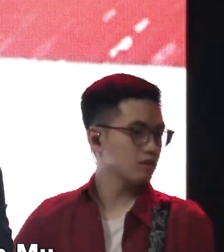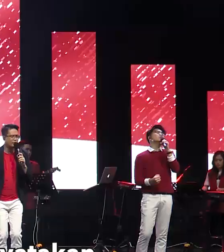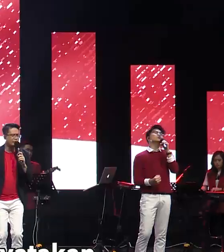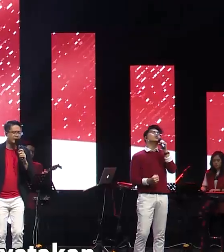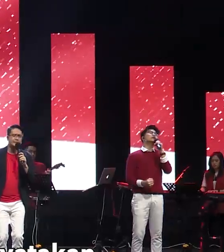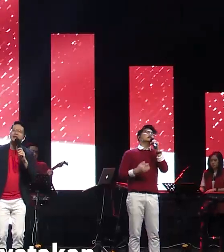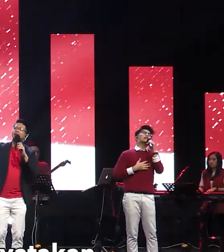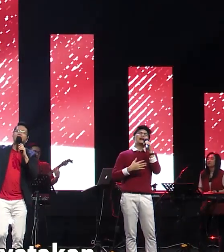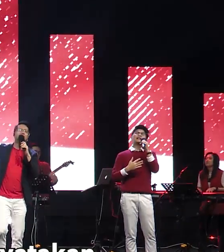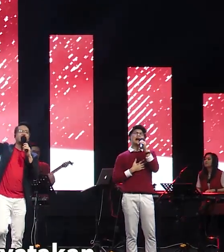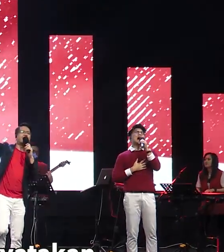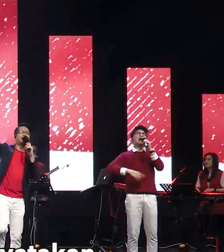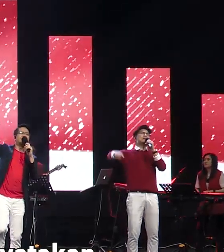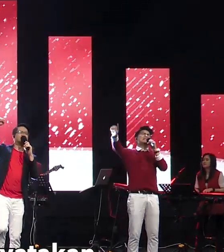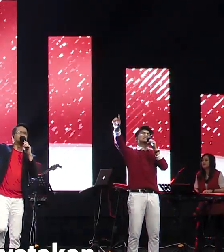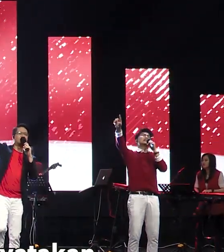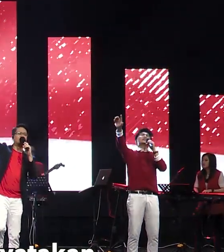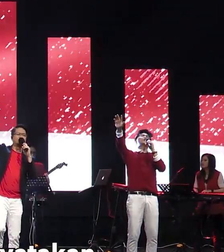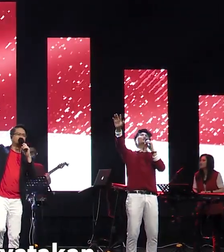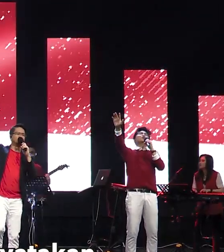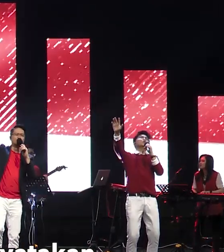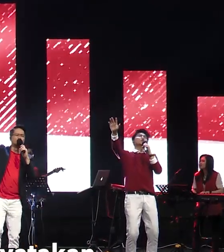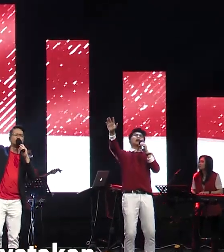kebesaran-Mu, dan kami